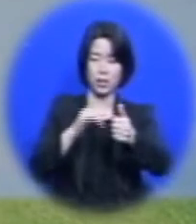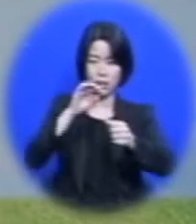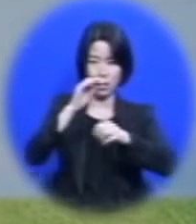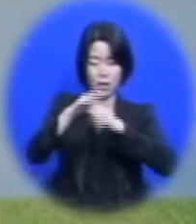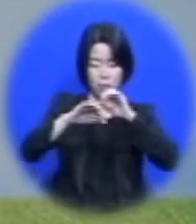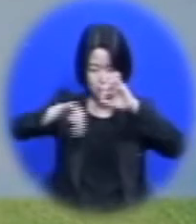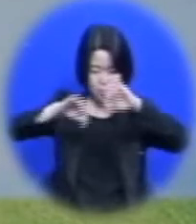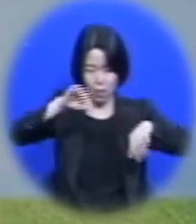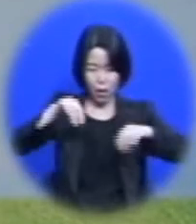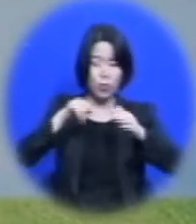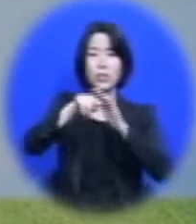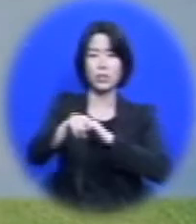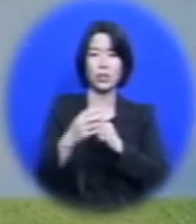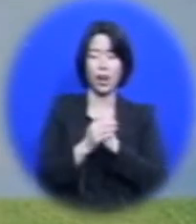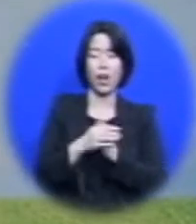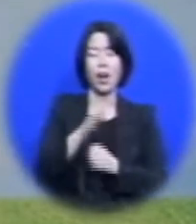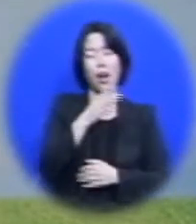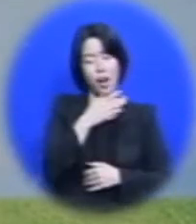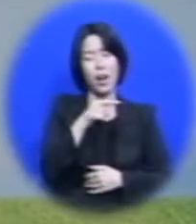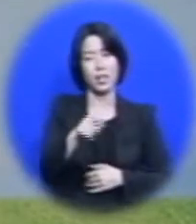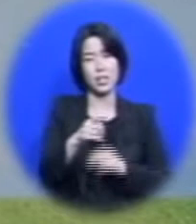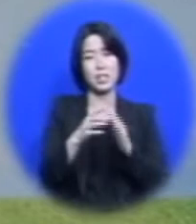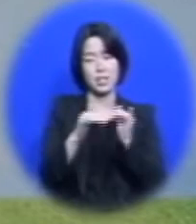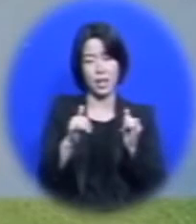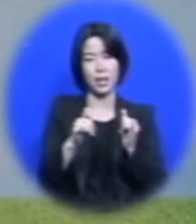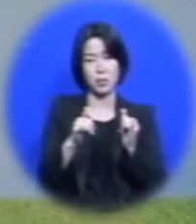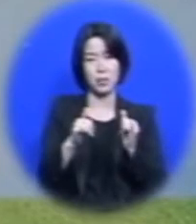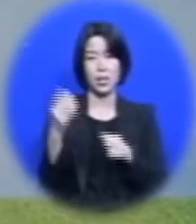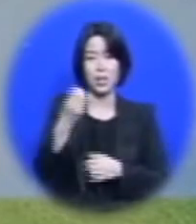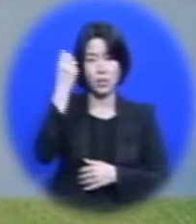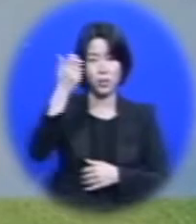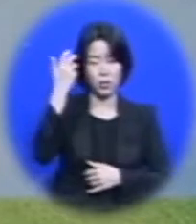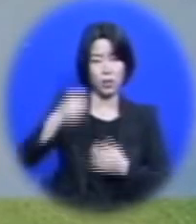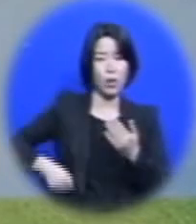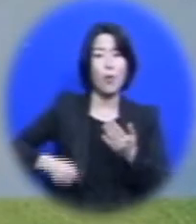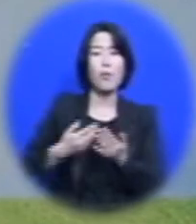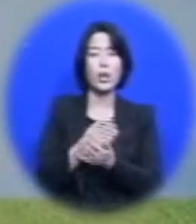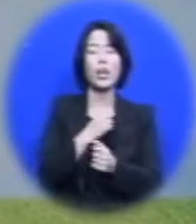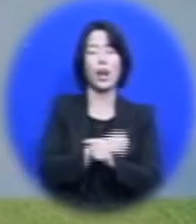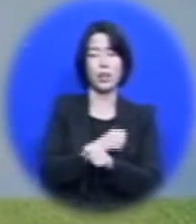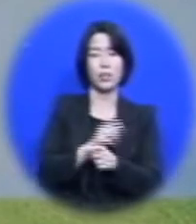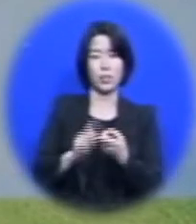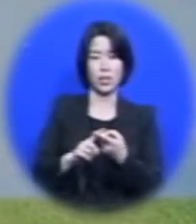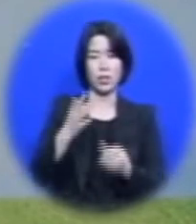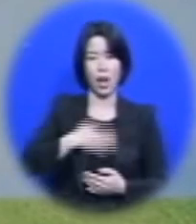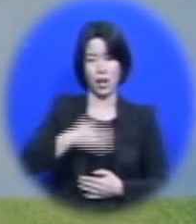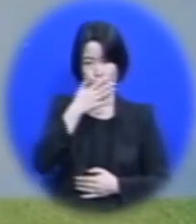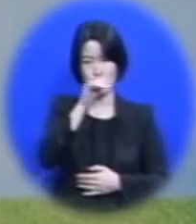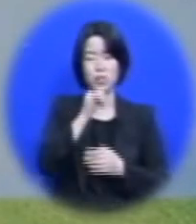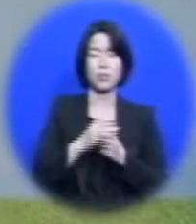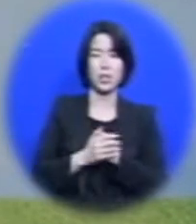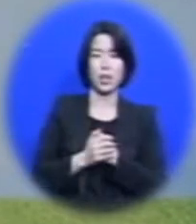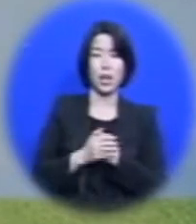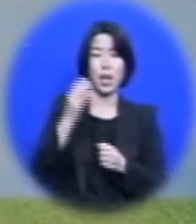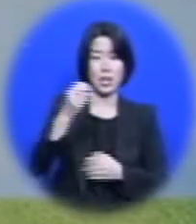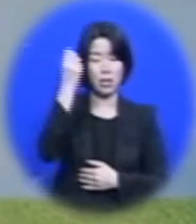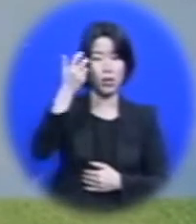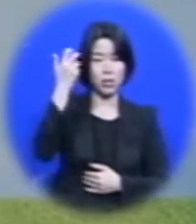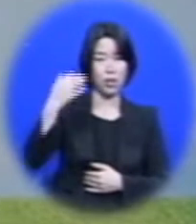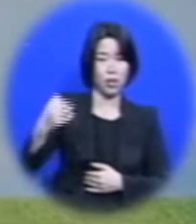파고들어갑니다. 그래서 아, 이 사람이 성령으로 회개를 하는구나 하는 것을 압니다.